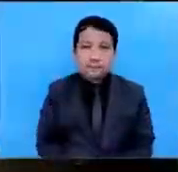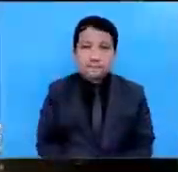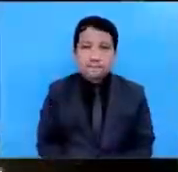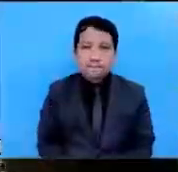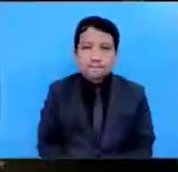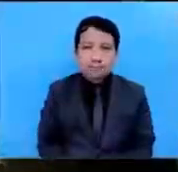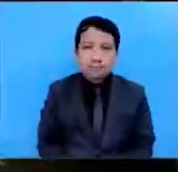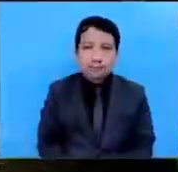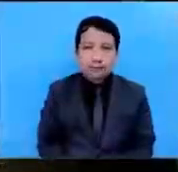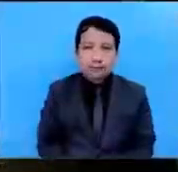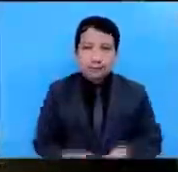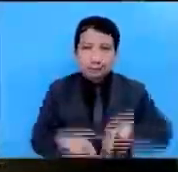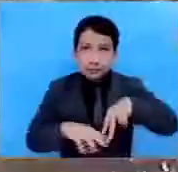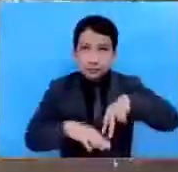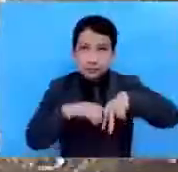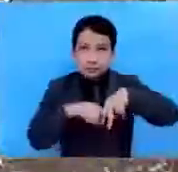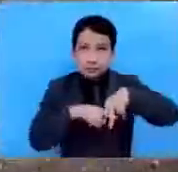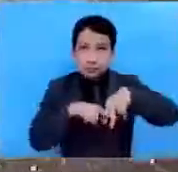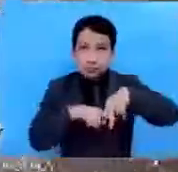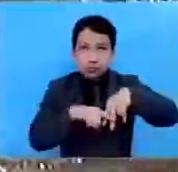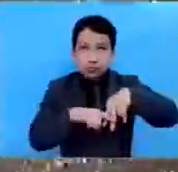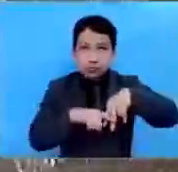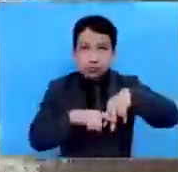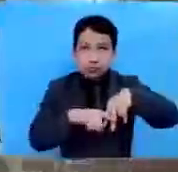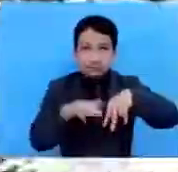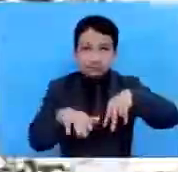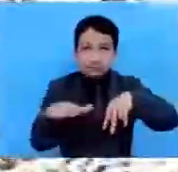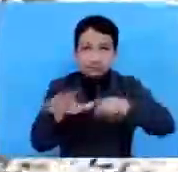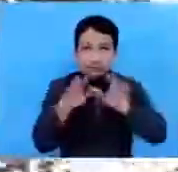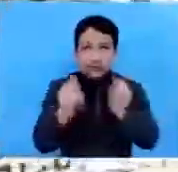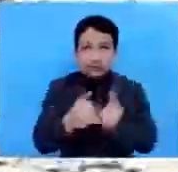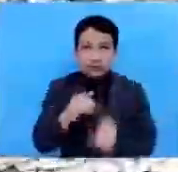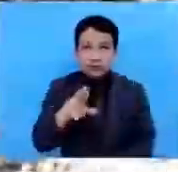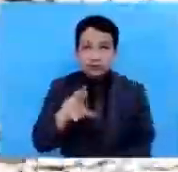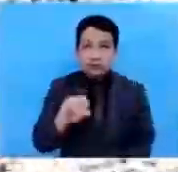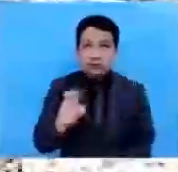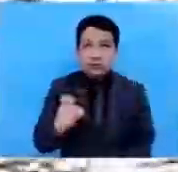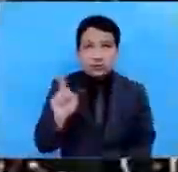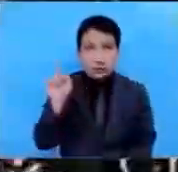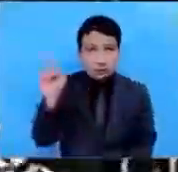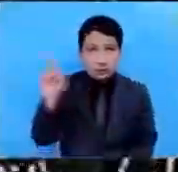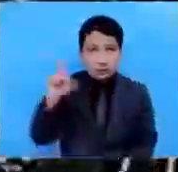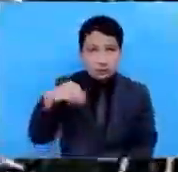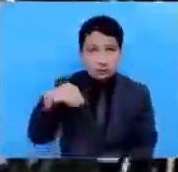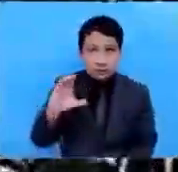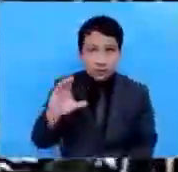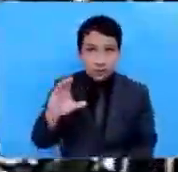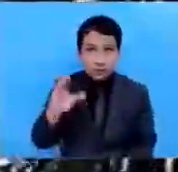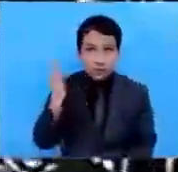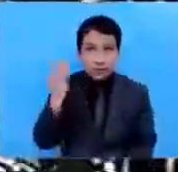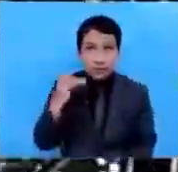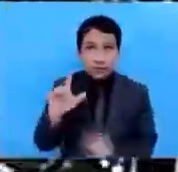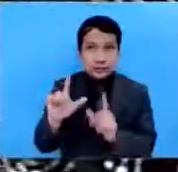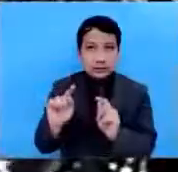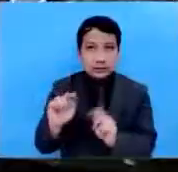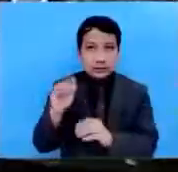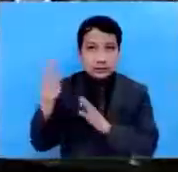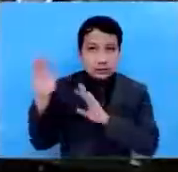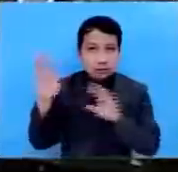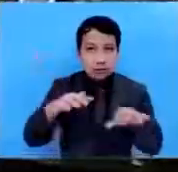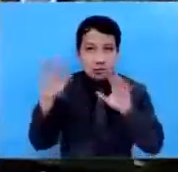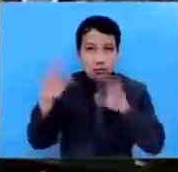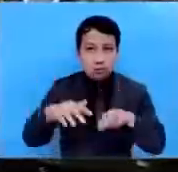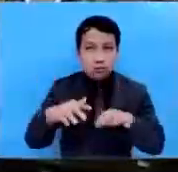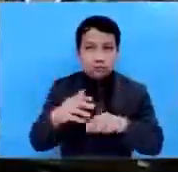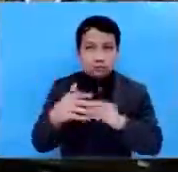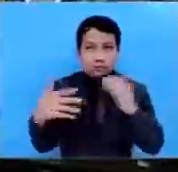Hanggang tuhod na baha ang nilusun ng ilang residente sa Barangay Roas District sa Quezon City nitong Sabado matapos ang malakas ulang dala ng habagat. Di na raw